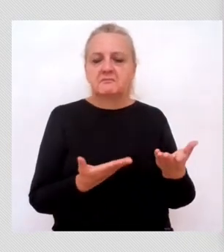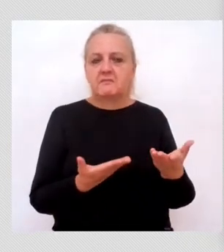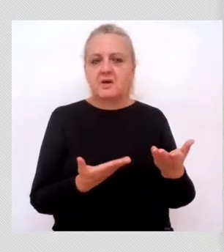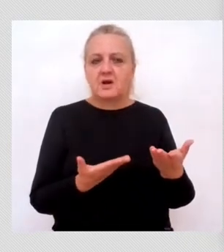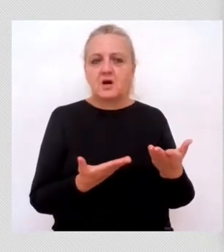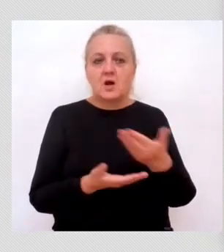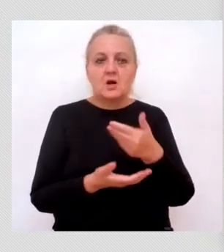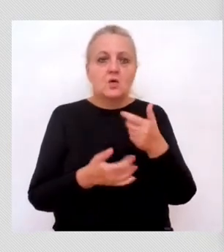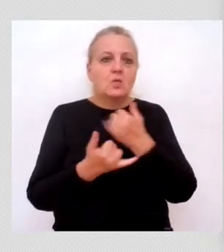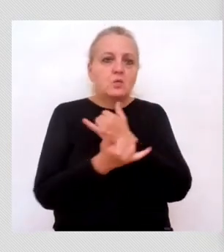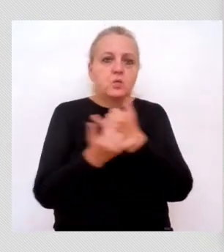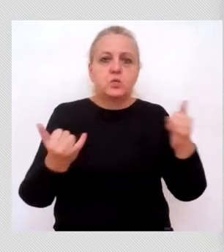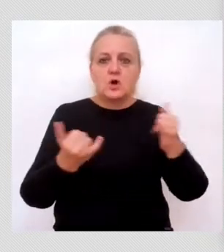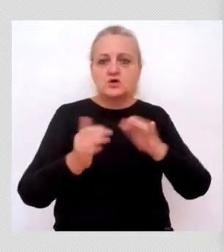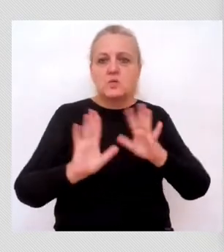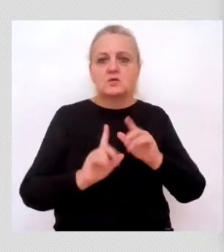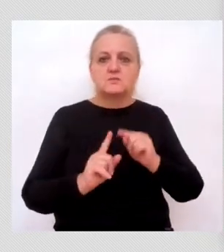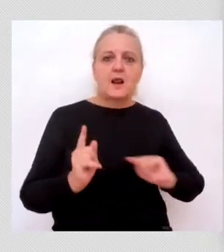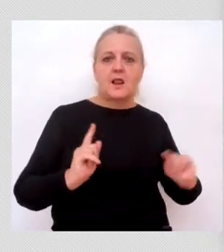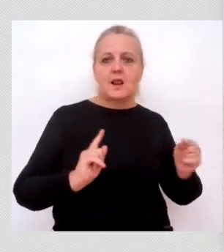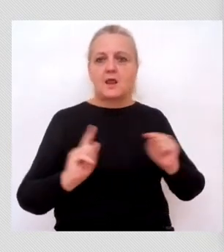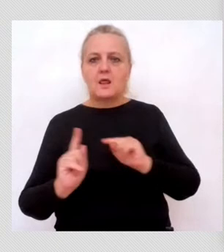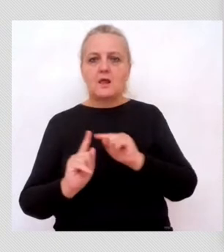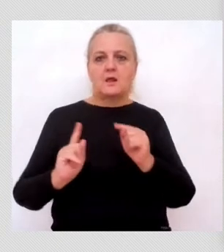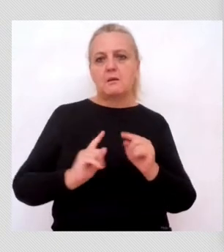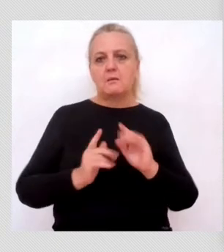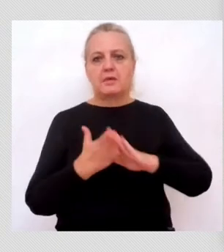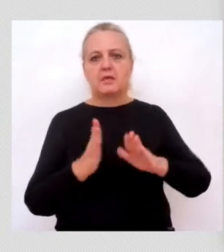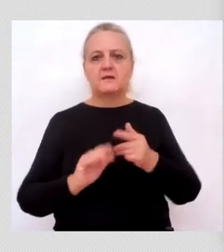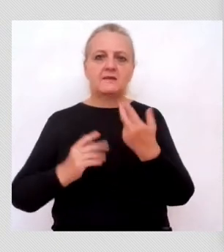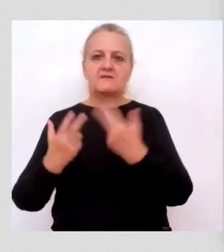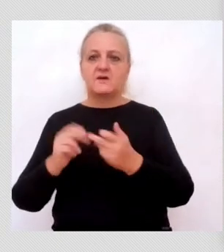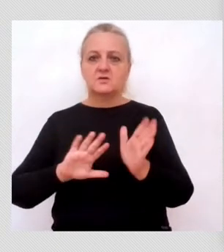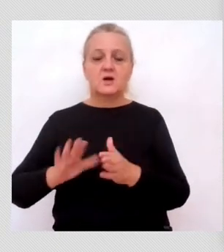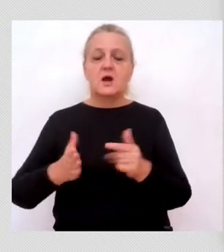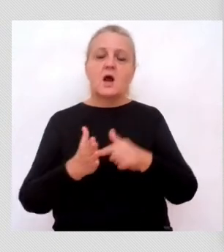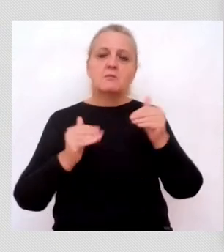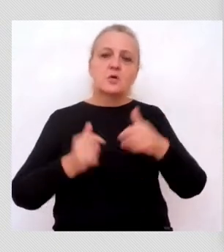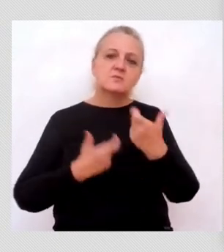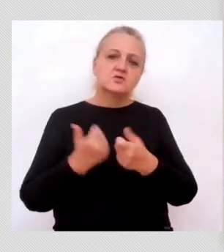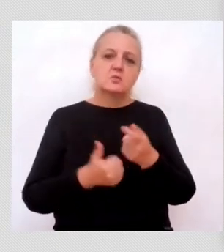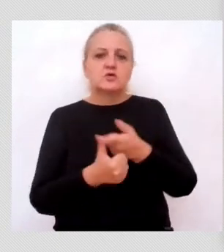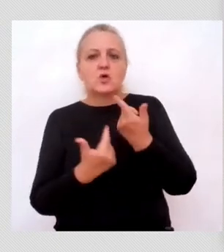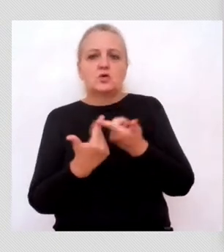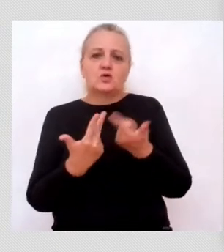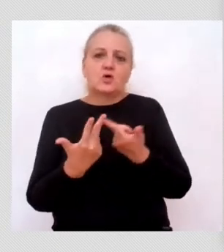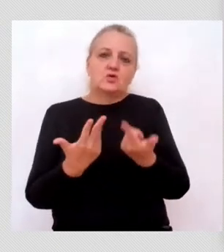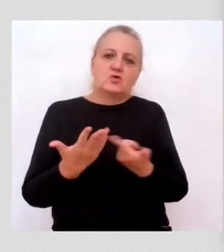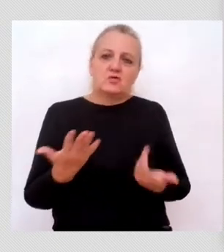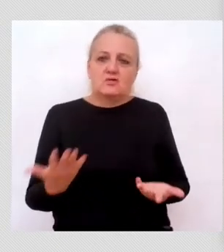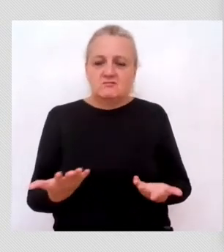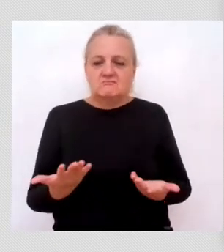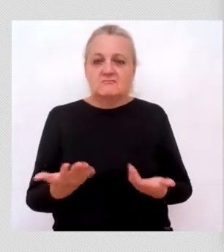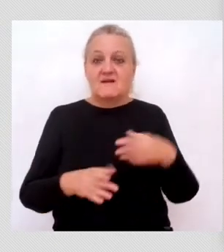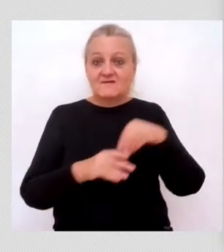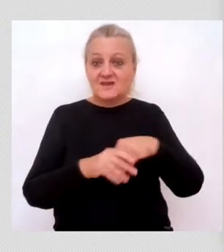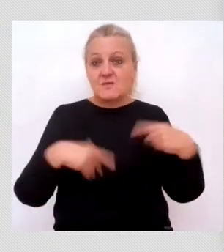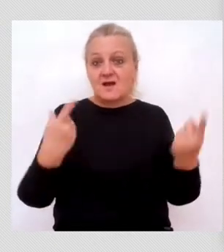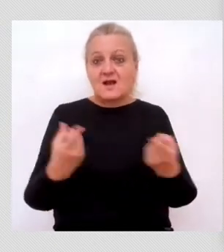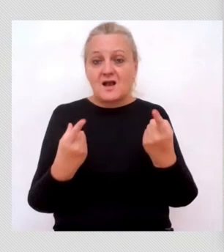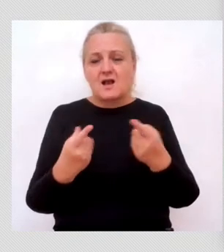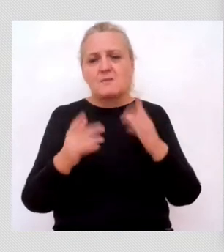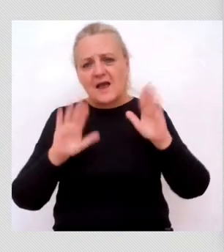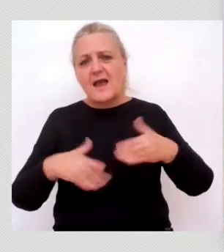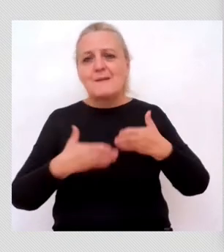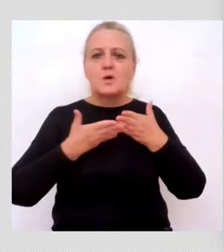milion sposobów na ich obejście, a z trzeciej strony no, w sumie no, to możemy zrobić tak, albo tak, albo tak, albo tak. W sumie w czasie tej kampanii no, to już poradzimy